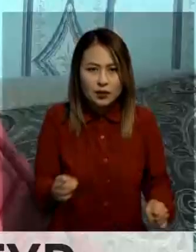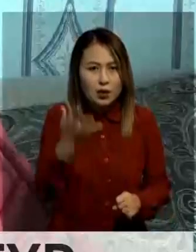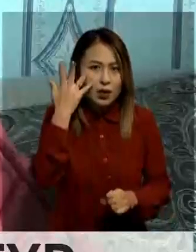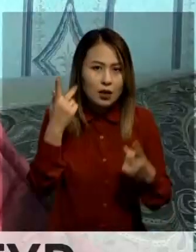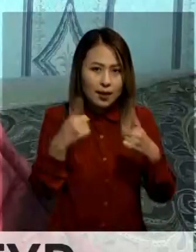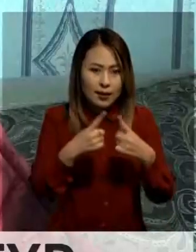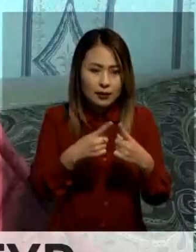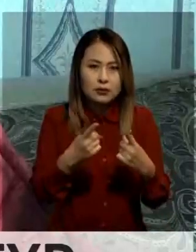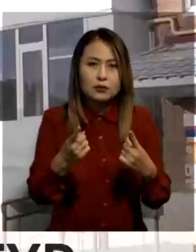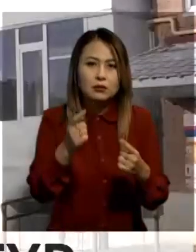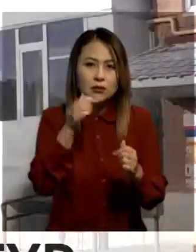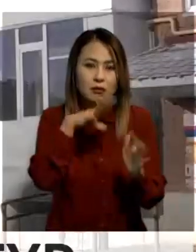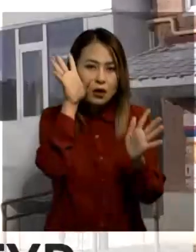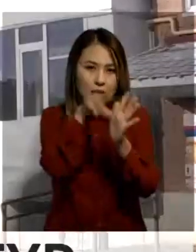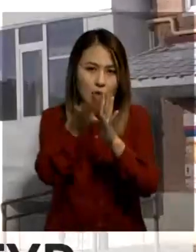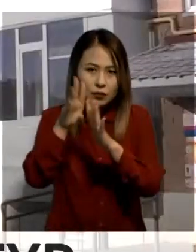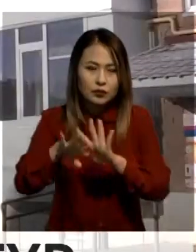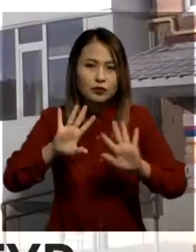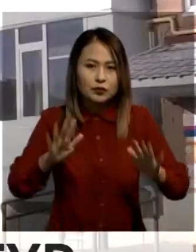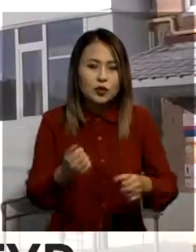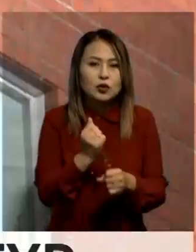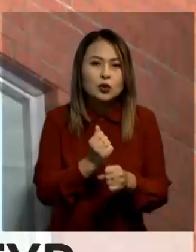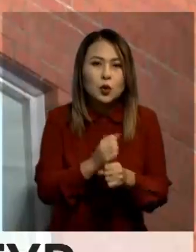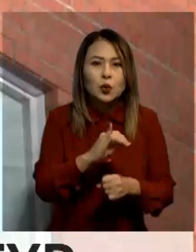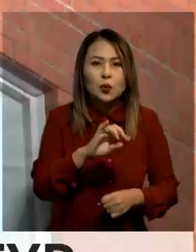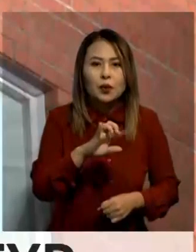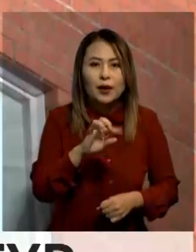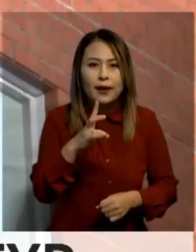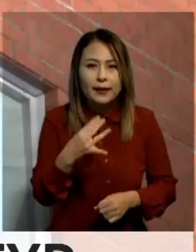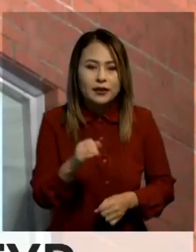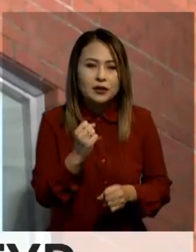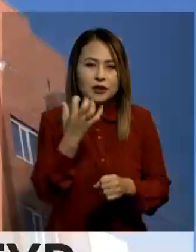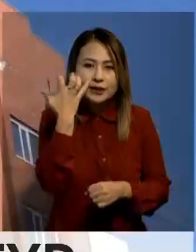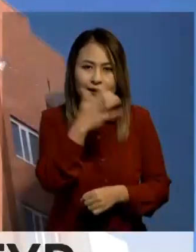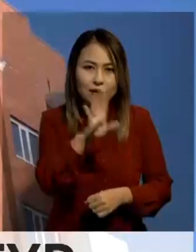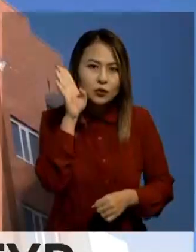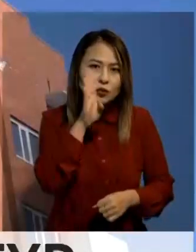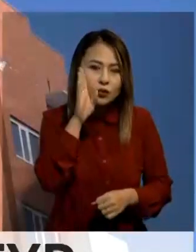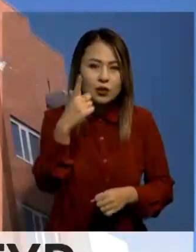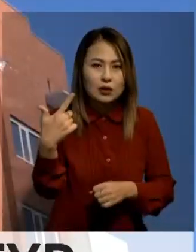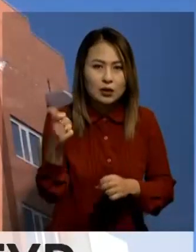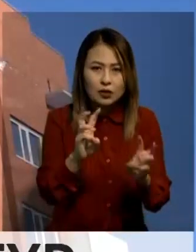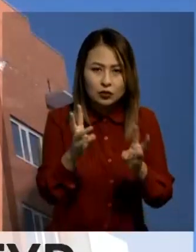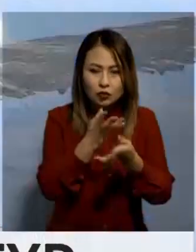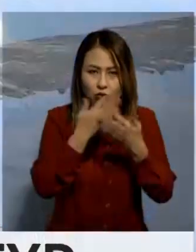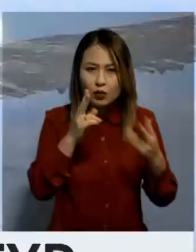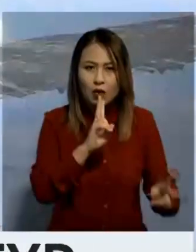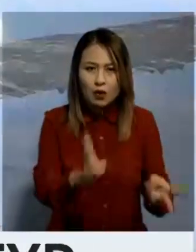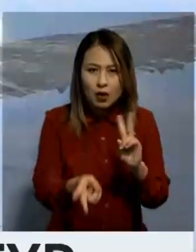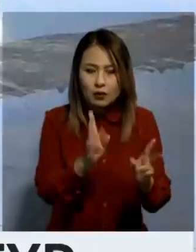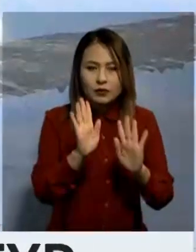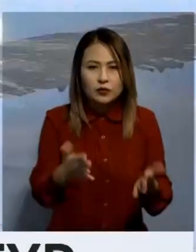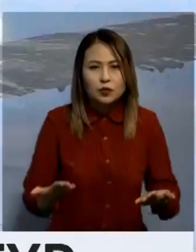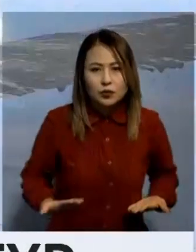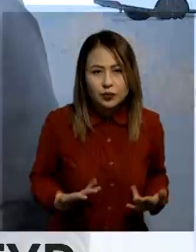тағанда. Әр үйге барып қонамыз. Юбилейный ықшам ауданындағы 24-ші үйде ыстық су мен жылудан бөлек газда жоқ. Тамақ дайындаудан басқа да